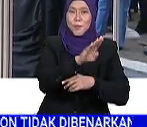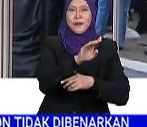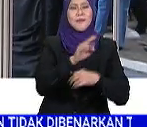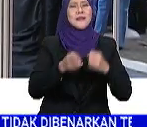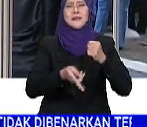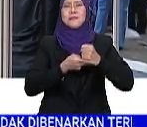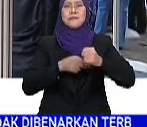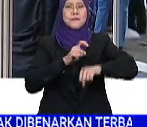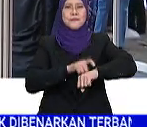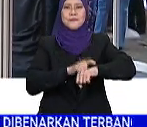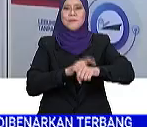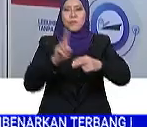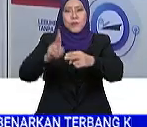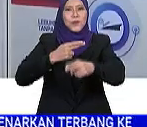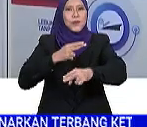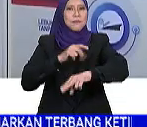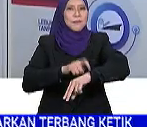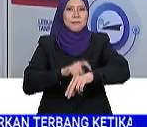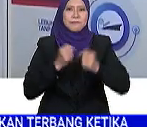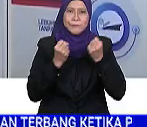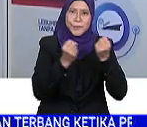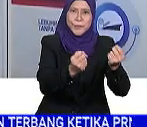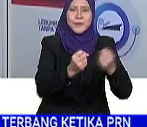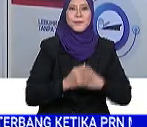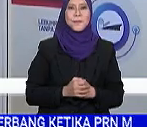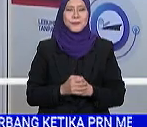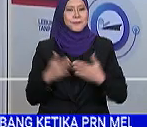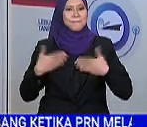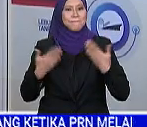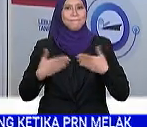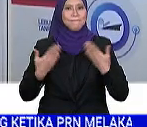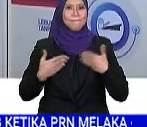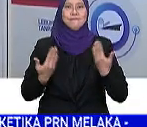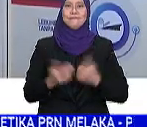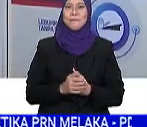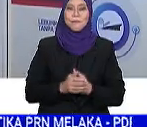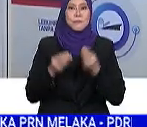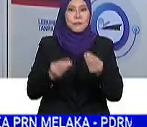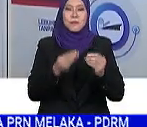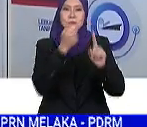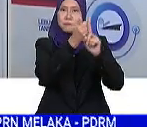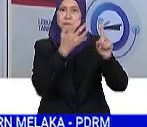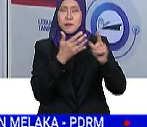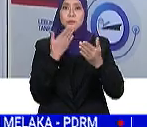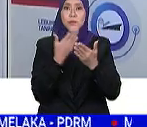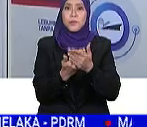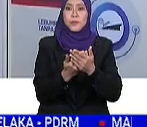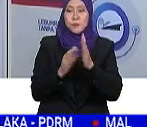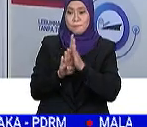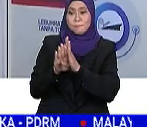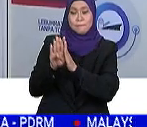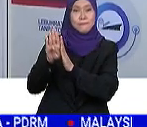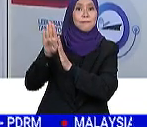menjimatkan masa tempoh perjalanan lah. Ini sangat berbesar hati dan senang hati. Ini memberi impak yang besar kepada